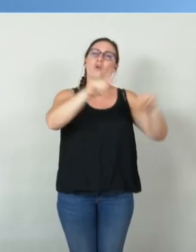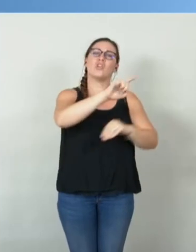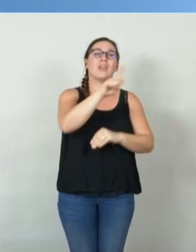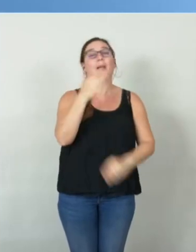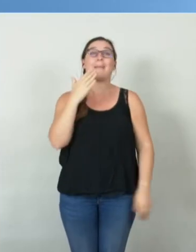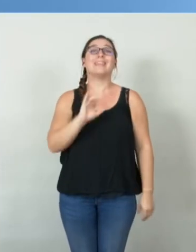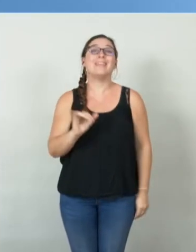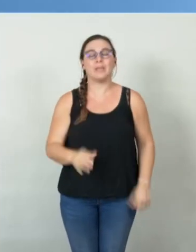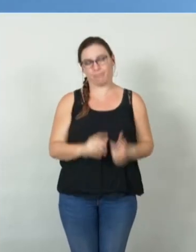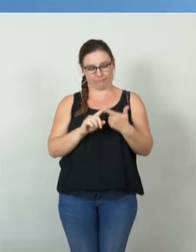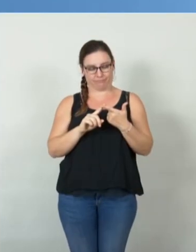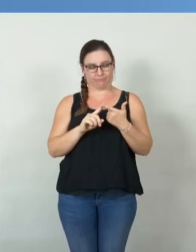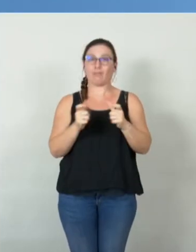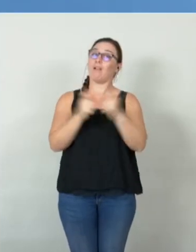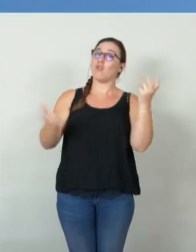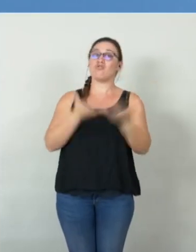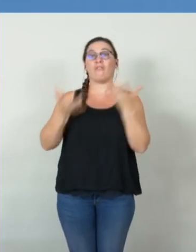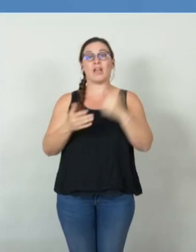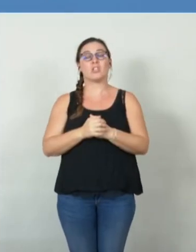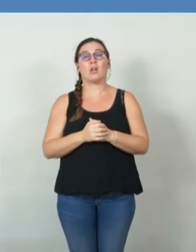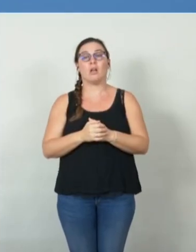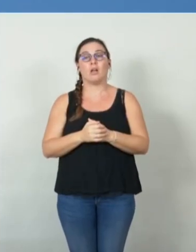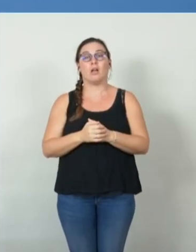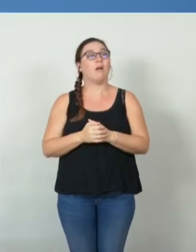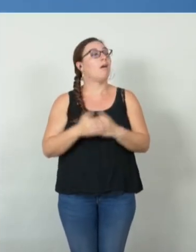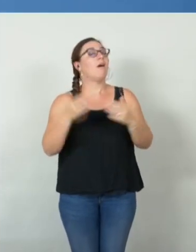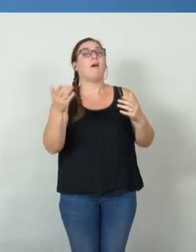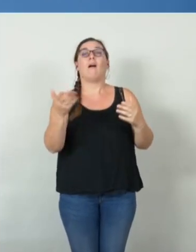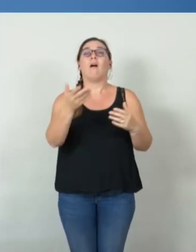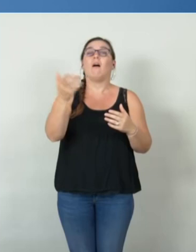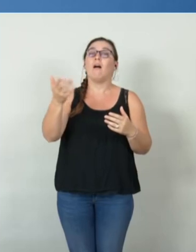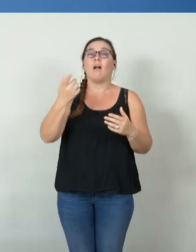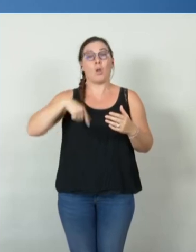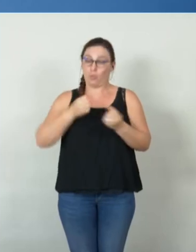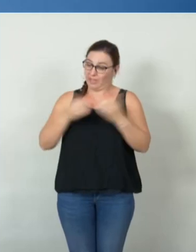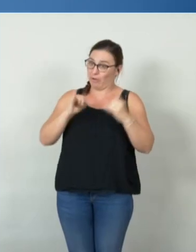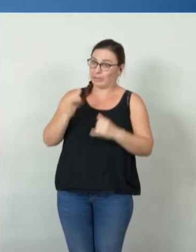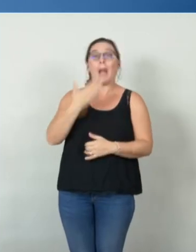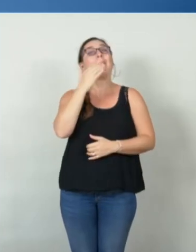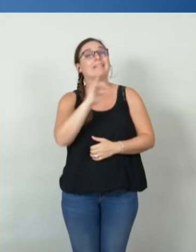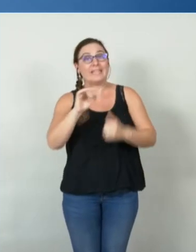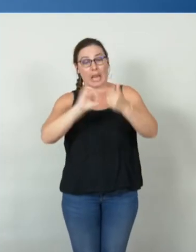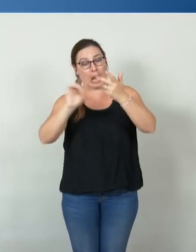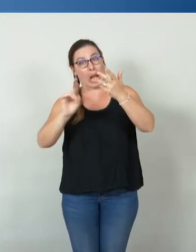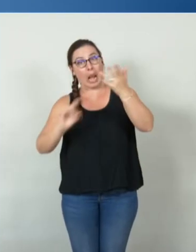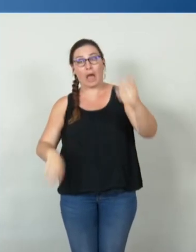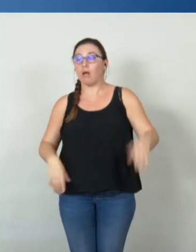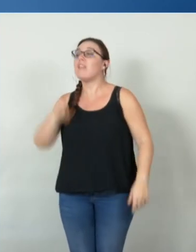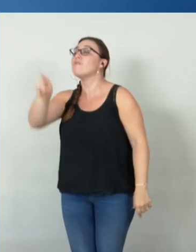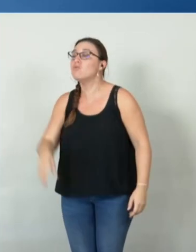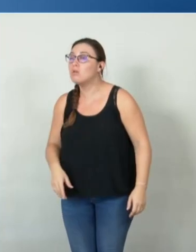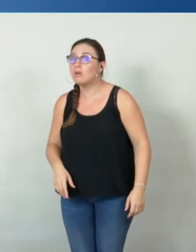qui comme vous vendez la compagnie de chauffage que nous avons développé merci qui etc etc et vous